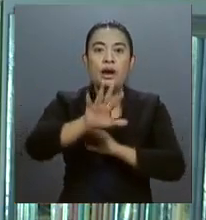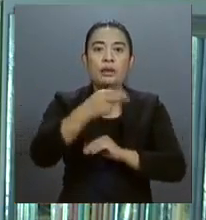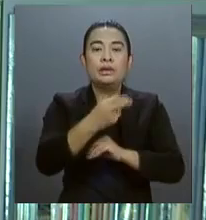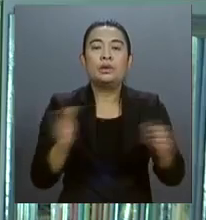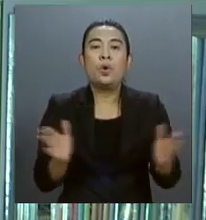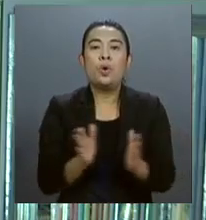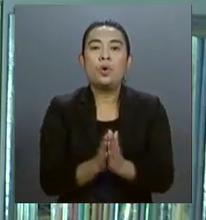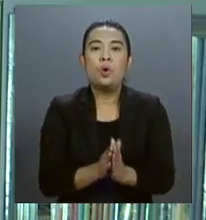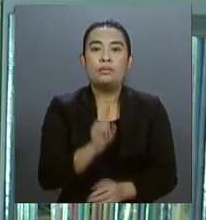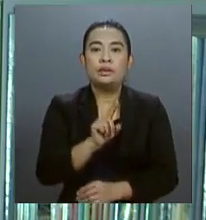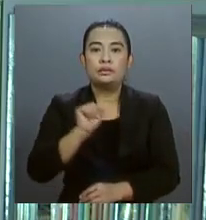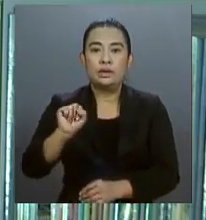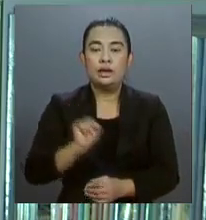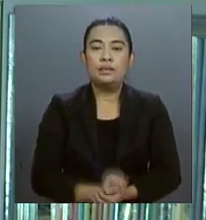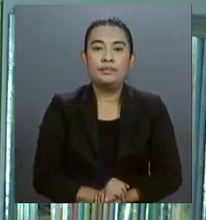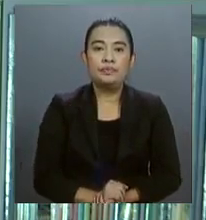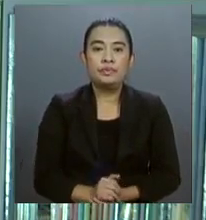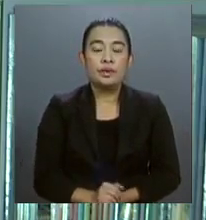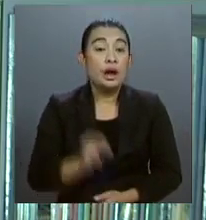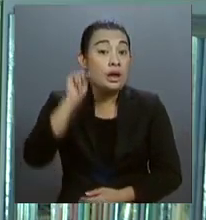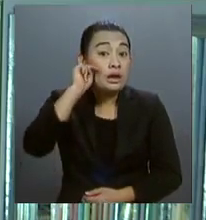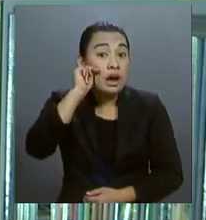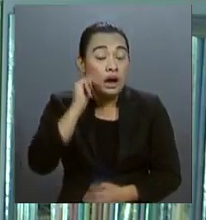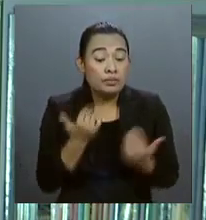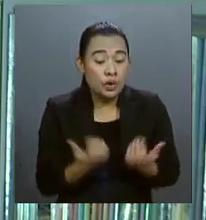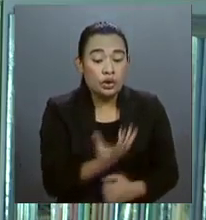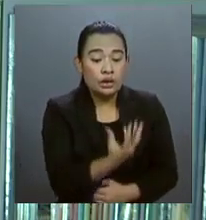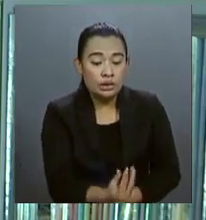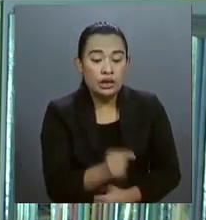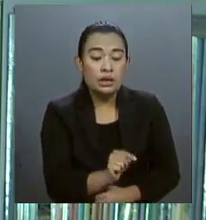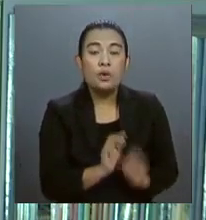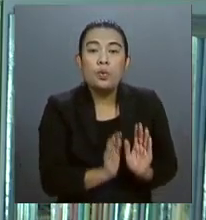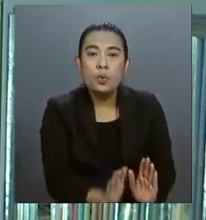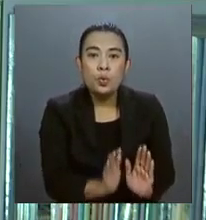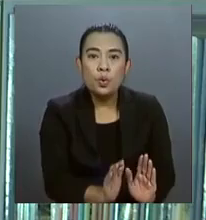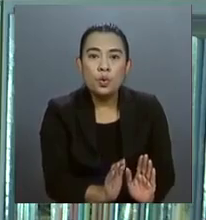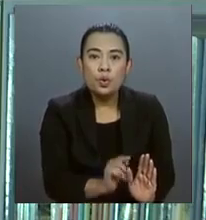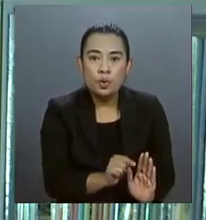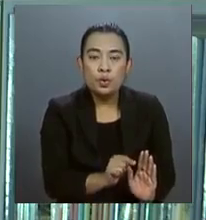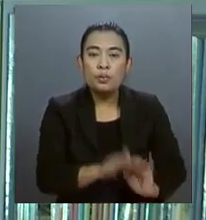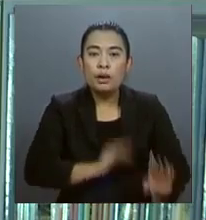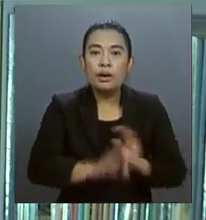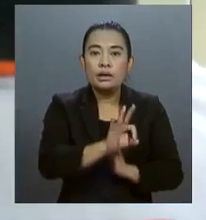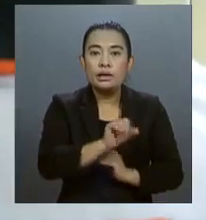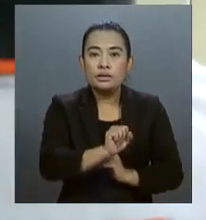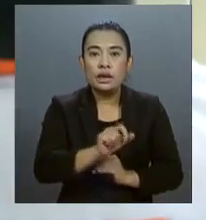100,000 นะครับน้ำตอนนี้ที่เหลืออยู่ในแหล่งน้ำสำคัญที่เราฝากไว้น่าจะอยู่ที่ประมาณ 900,000 ลูกบาศก์เม